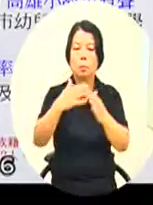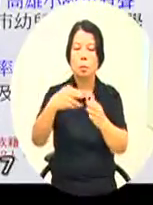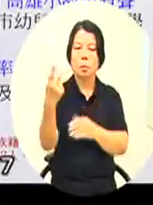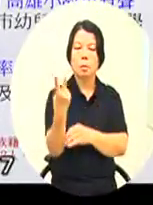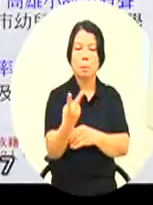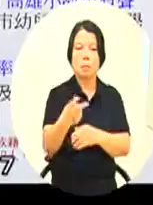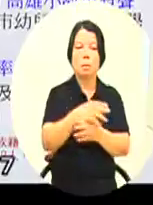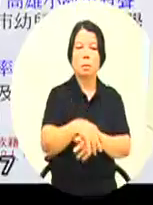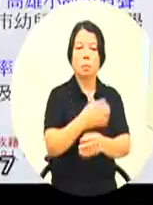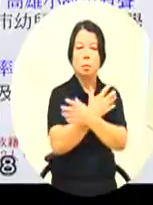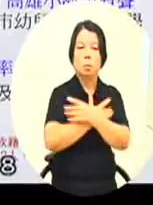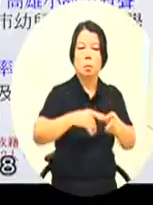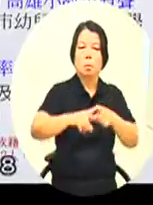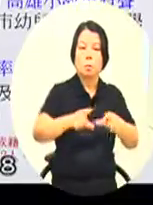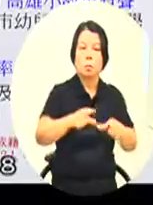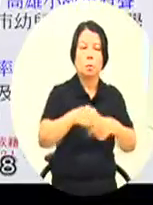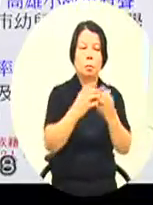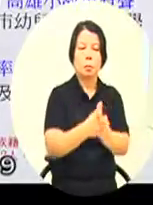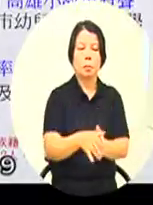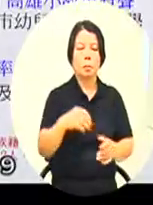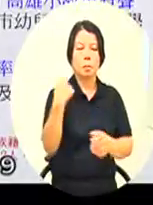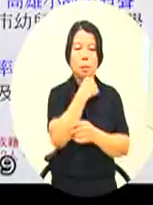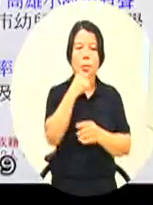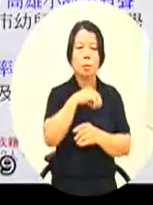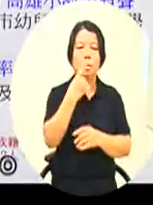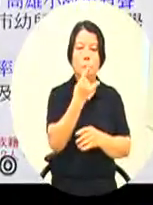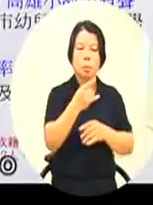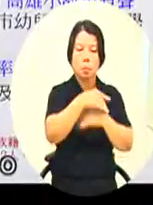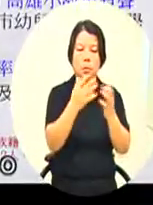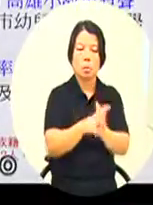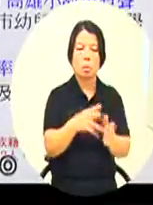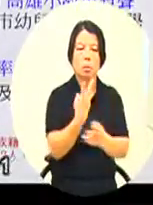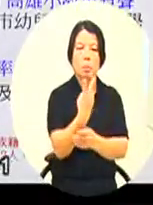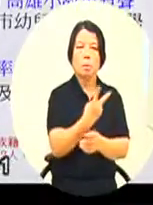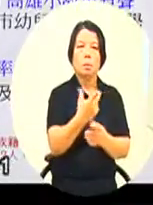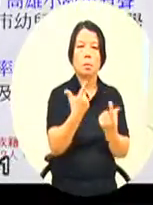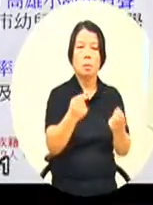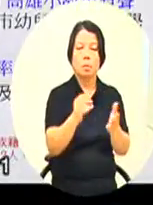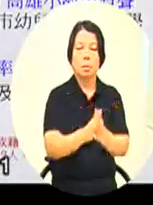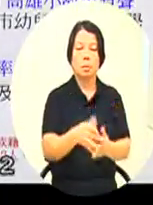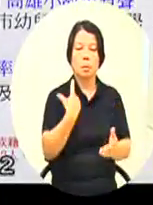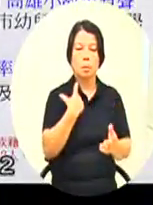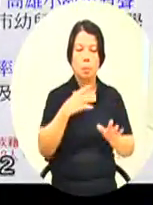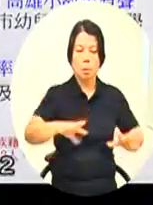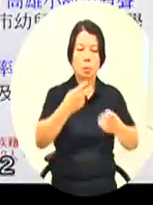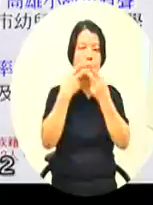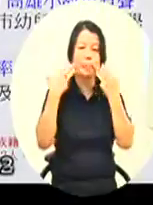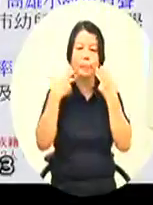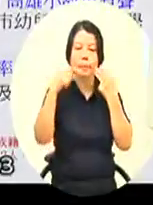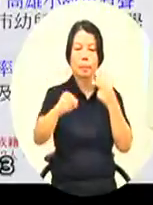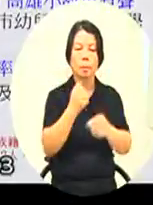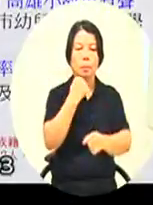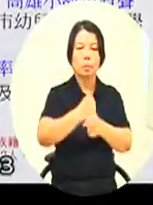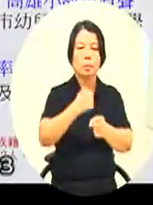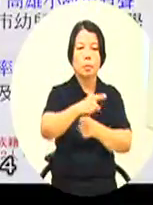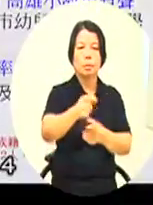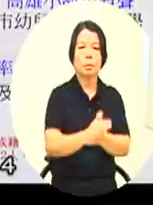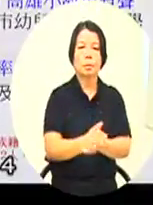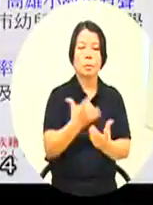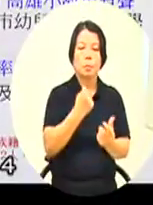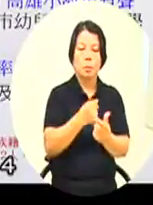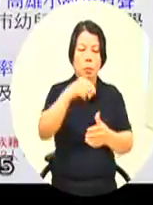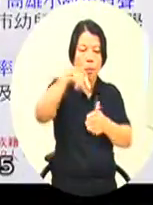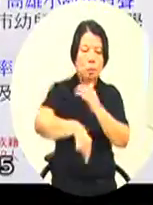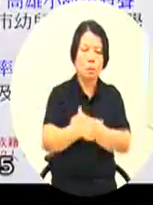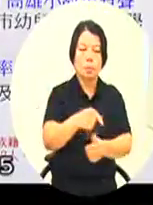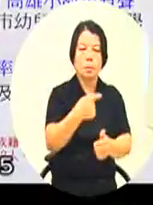闽南语有两个幼儿园，同时我们唯一有的卡纳卡纳富的这一个族群呢，我们为他们做这个有声教材，